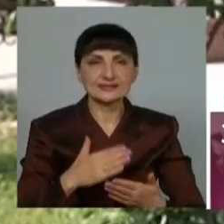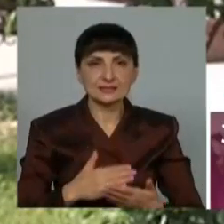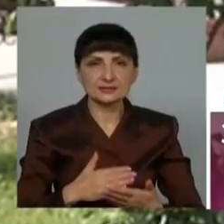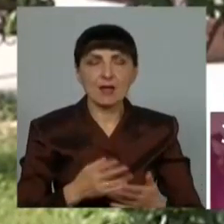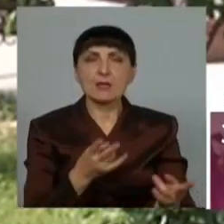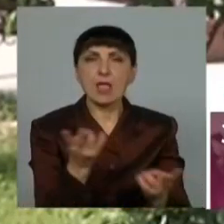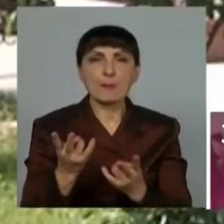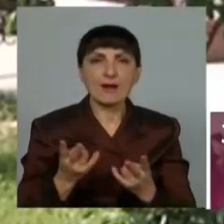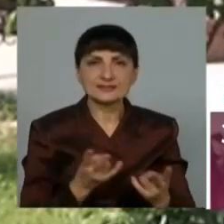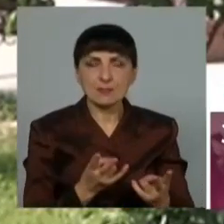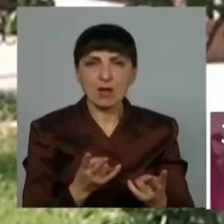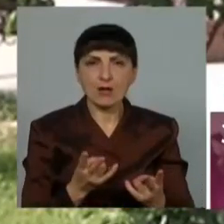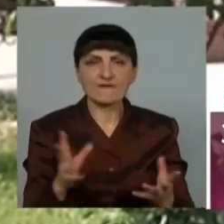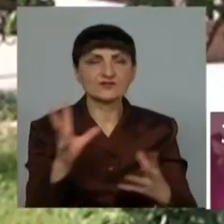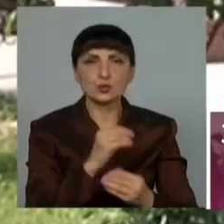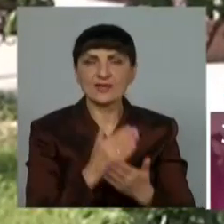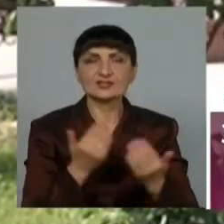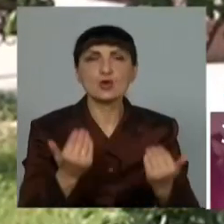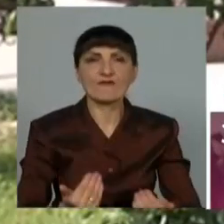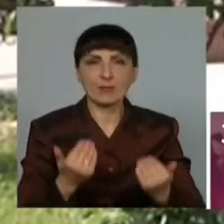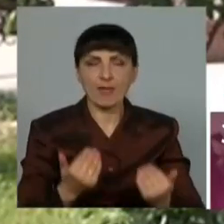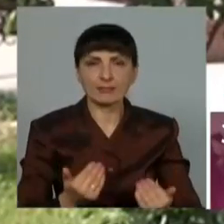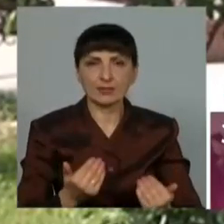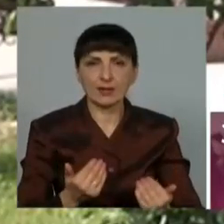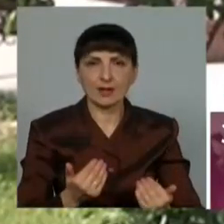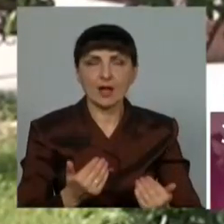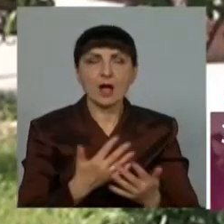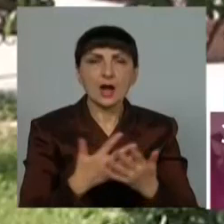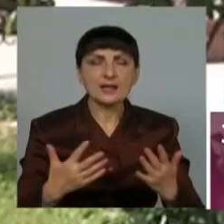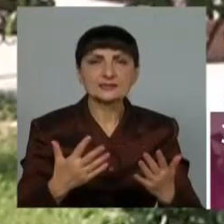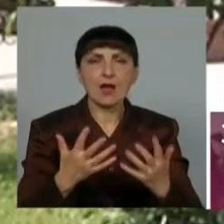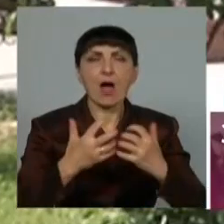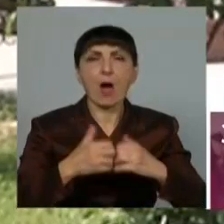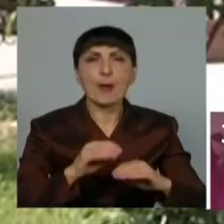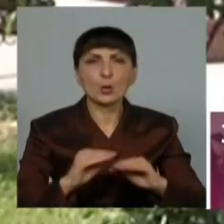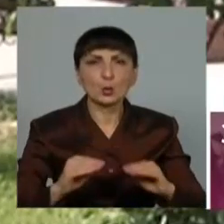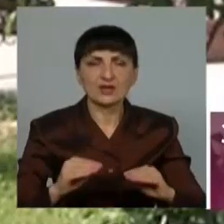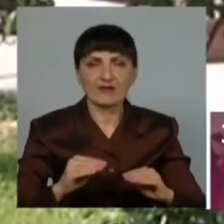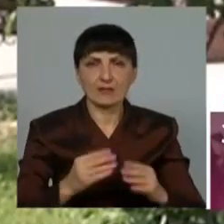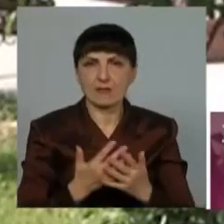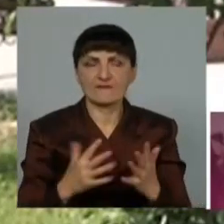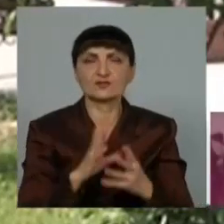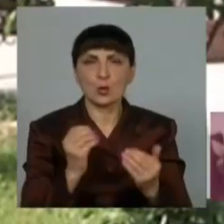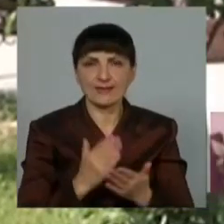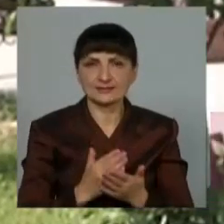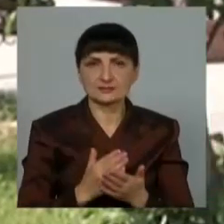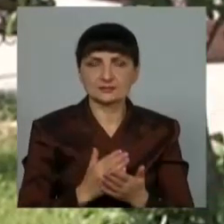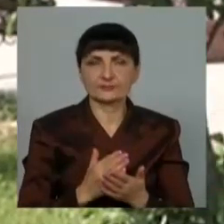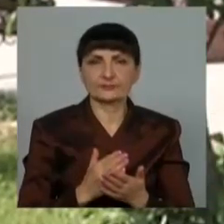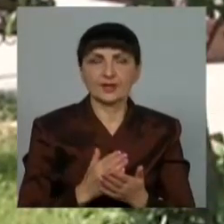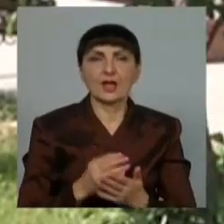есть необходимое современное диагностическое оборудование, оборудование